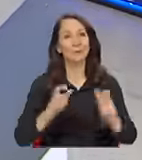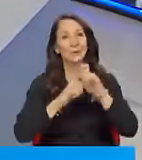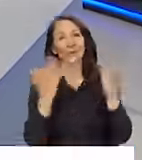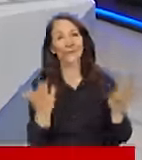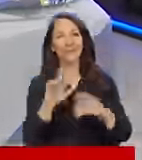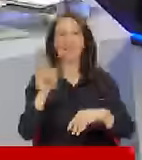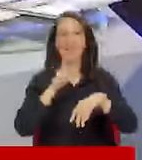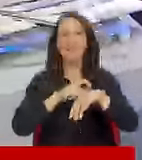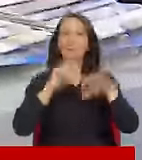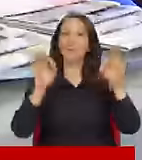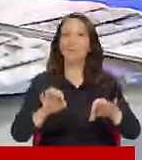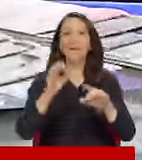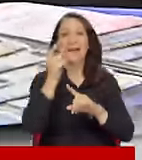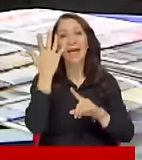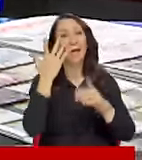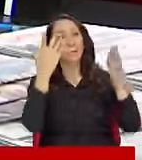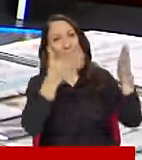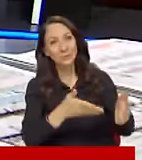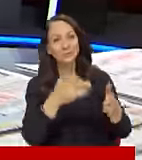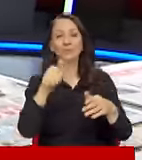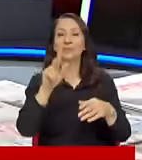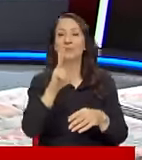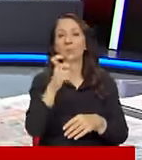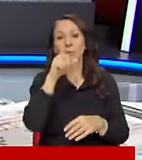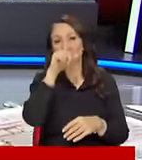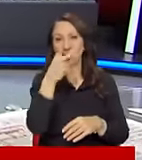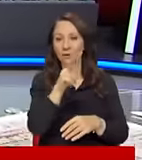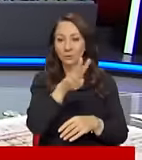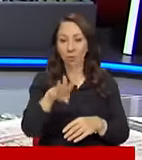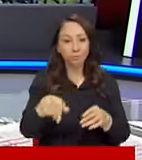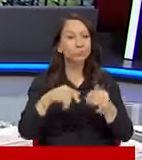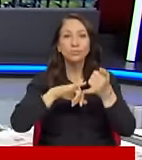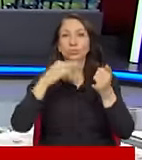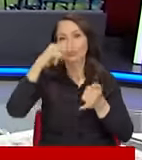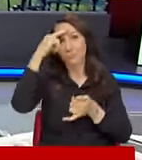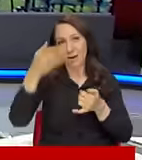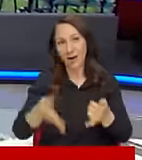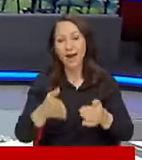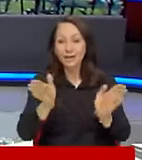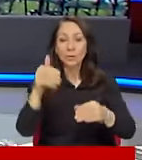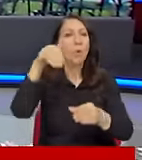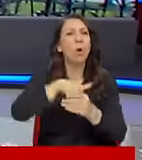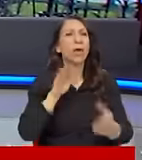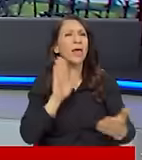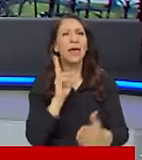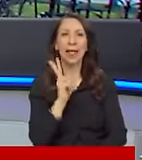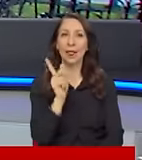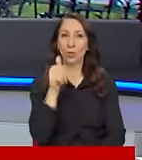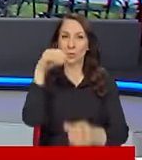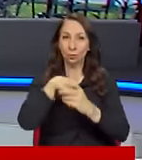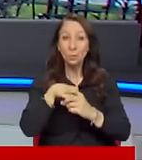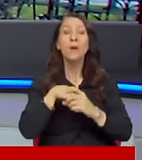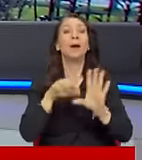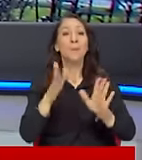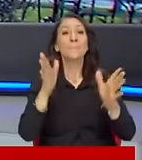Efendim günaydın. Çalar Saat başlıyor. Ben İlker Karagöz. 29 Mart 2024 günlerden Cuma. Sandığa sadece 2 gün kaldı